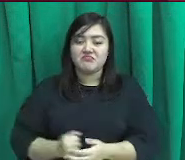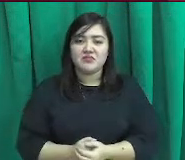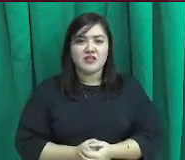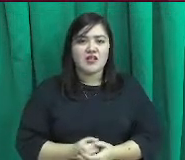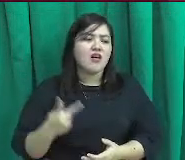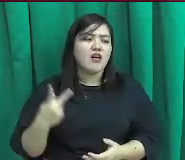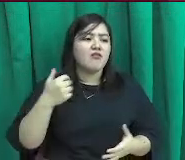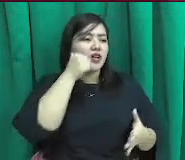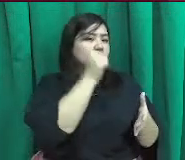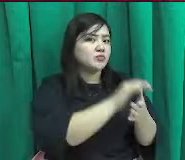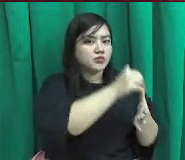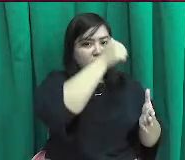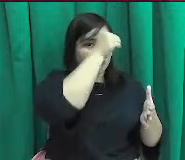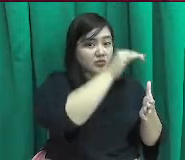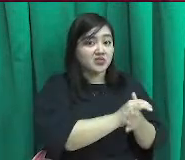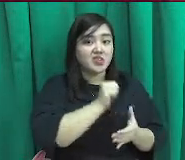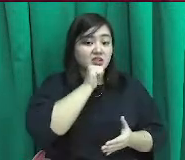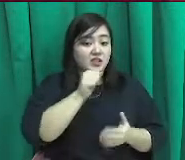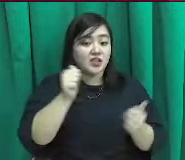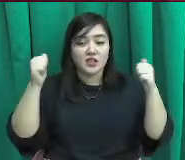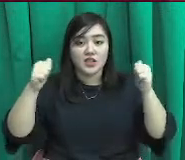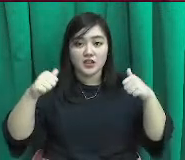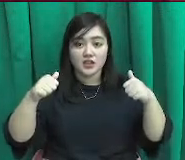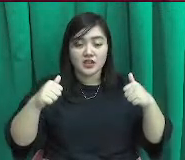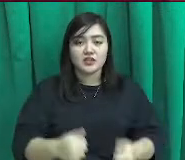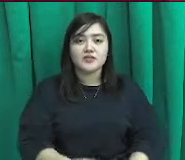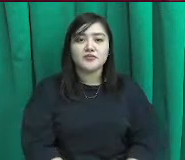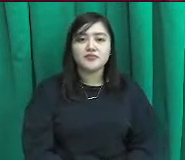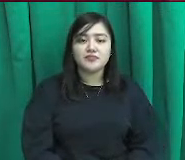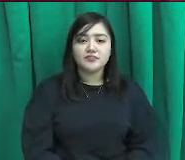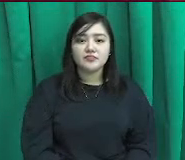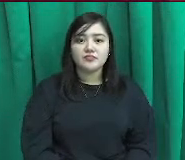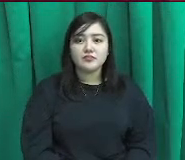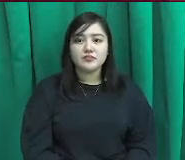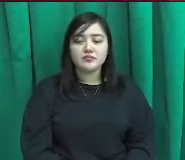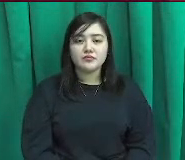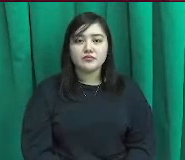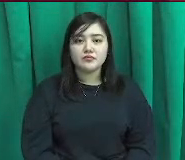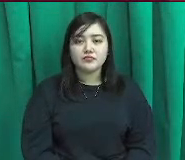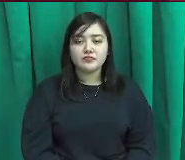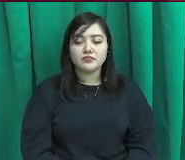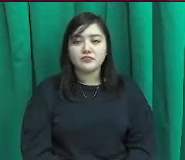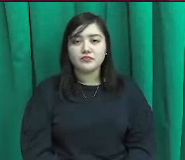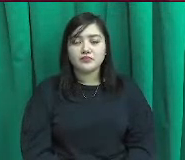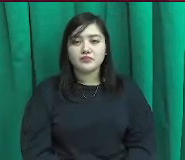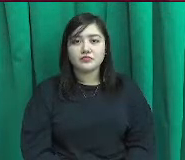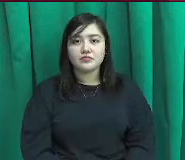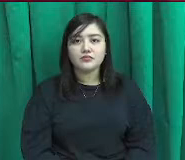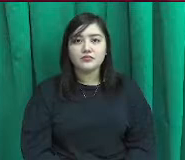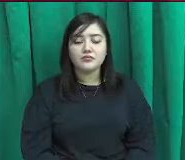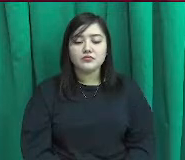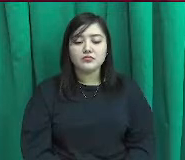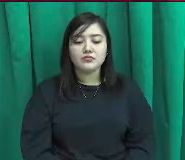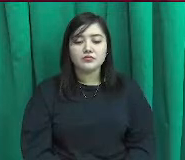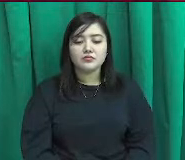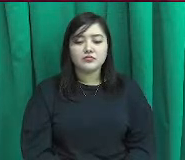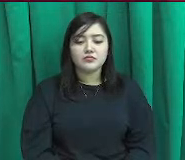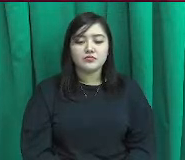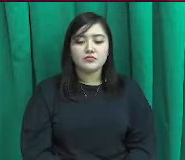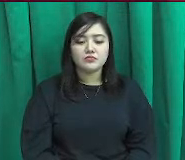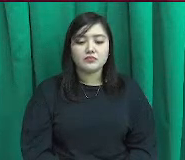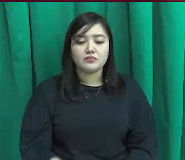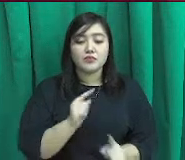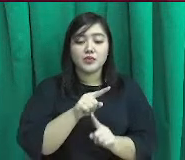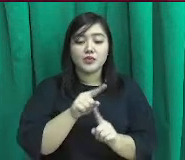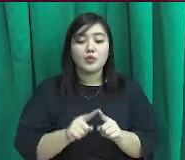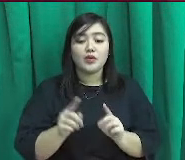I believe merong tamang pagkakataon na mauunawaan ng bawat isa, then masesettle yon. So, while hindi pa po nasesettle yung bagay na yon,